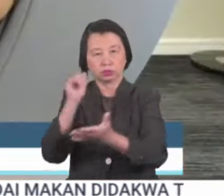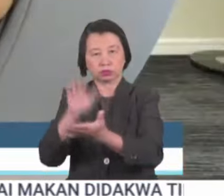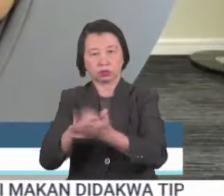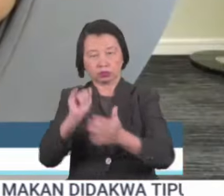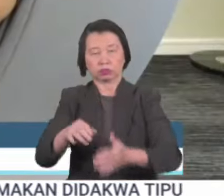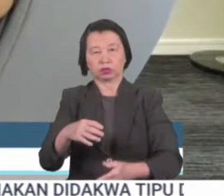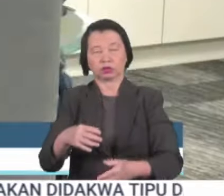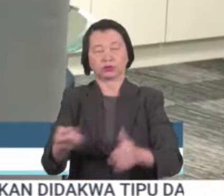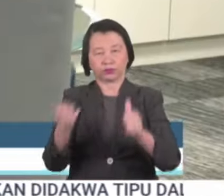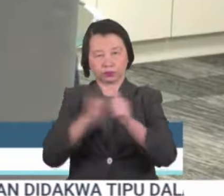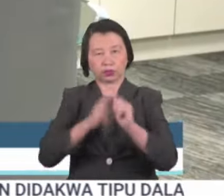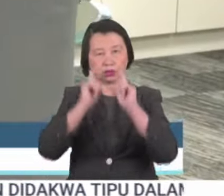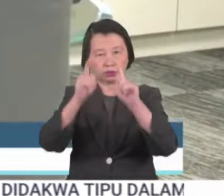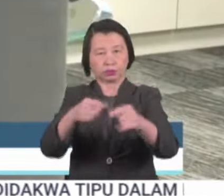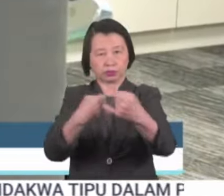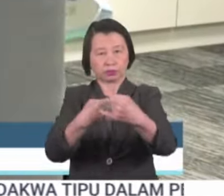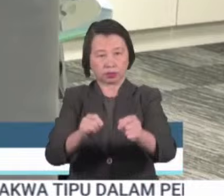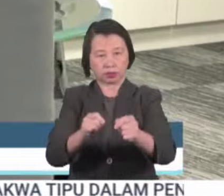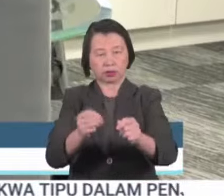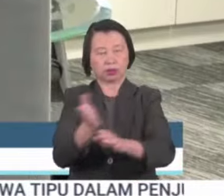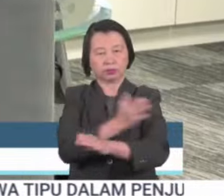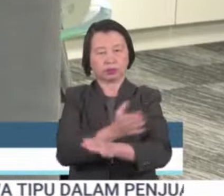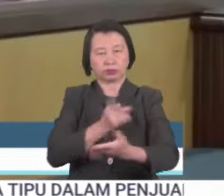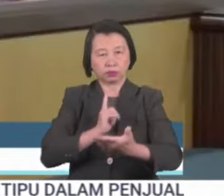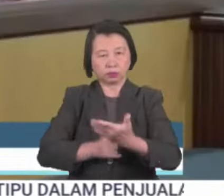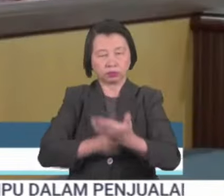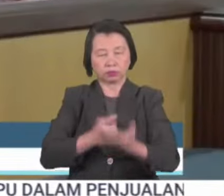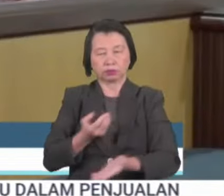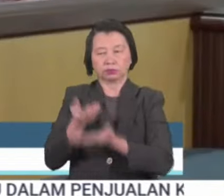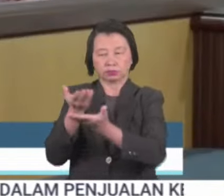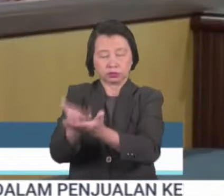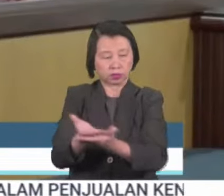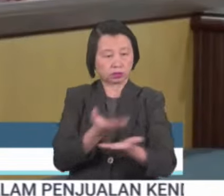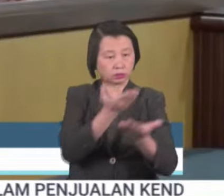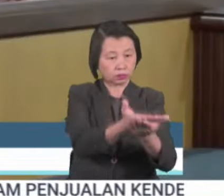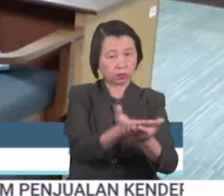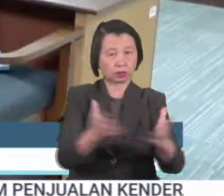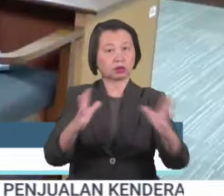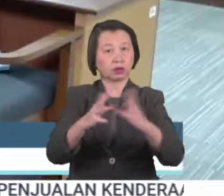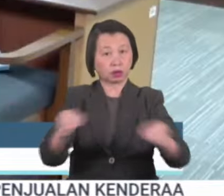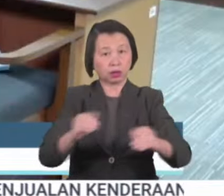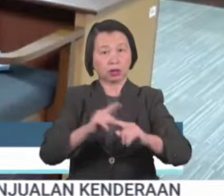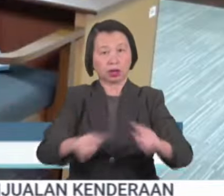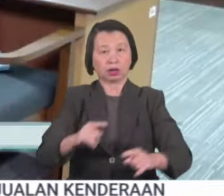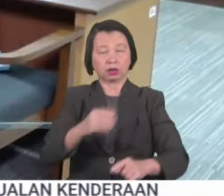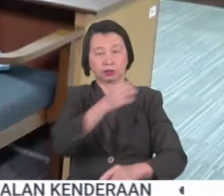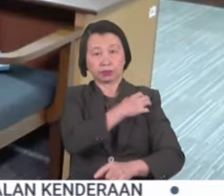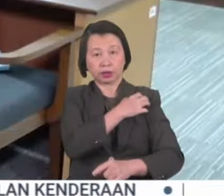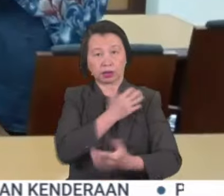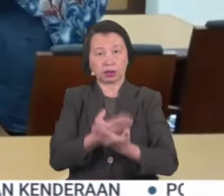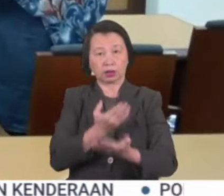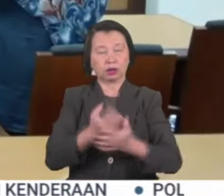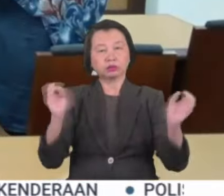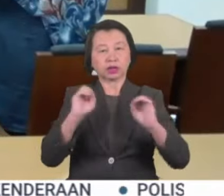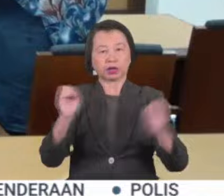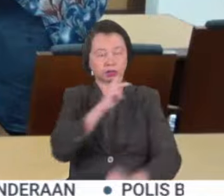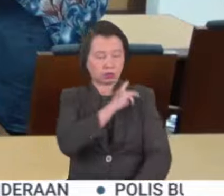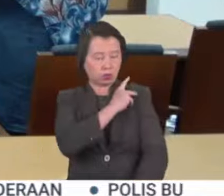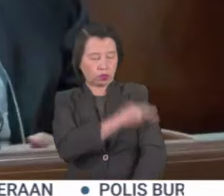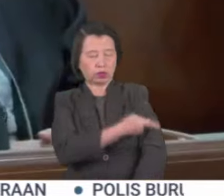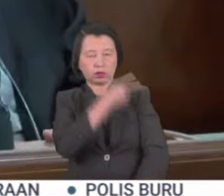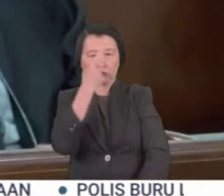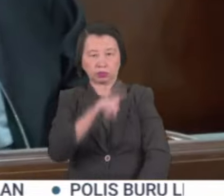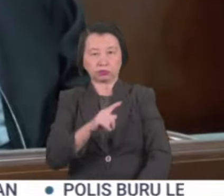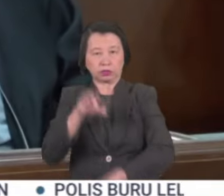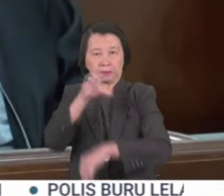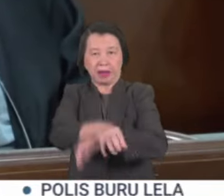membuat aduan terlebih dahulu sebelum pegawai runding cara mencadangkan penyelesaian. Namun, pegawai runding cara tidak mempunyai kuasa